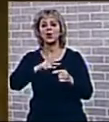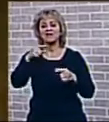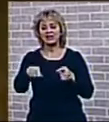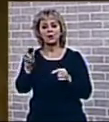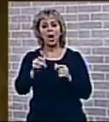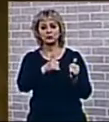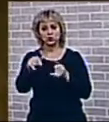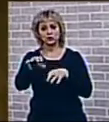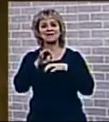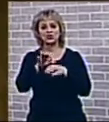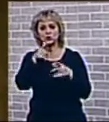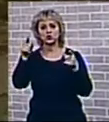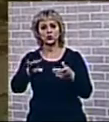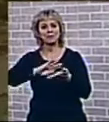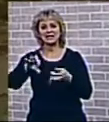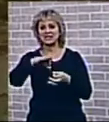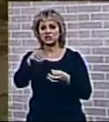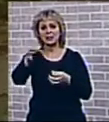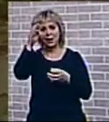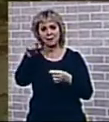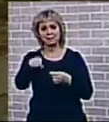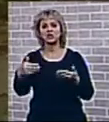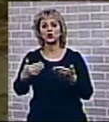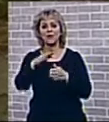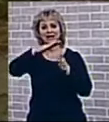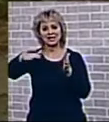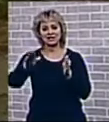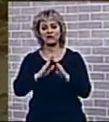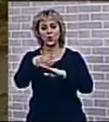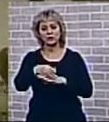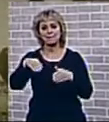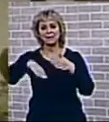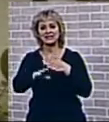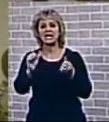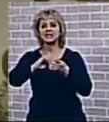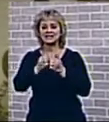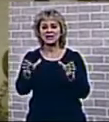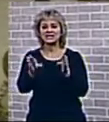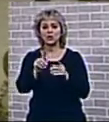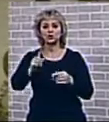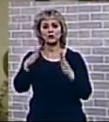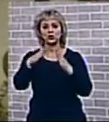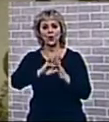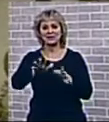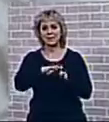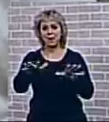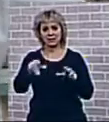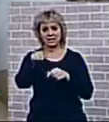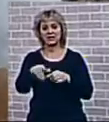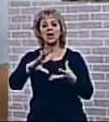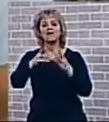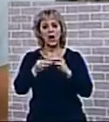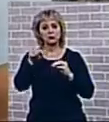текущему обслуживанию ведутся в срок и без лишнего напоминания. Новые козырьки над входом в подъезд и цементная стяжка, чтобы дом не поплыл.